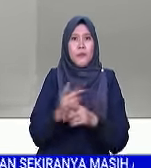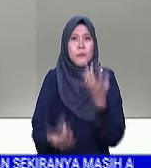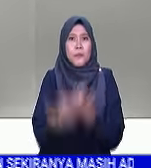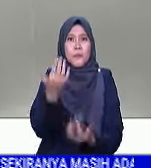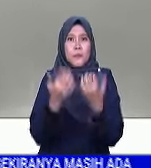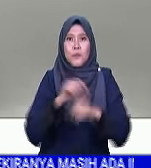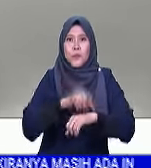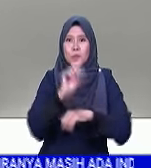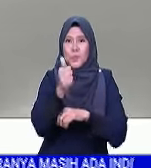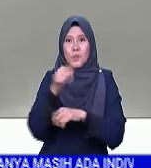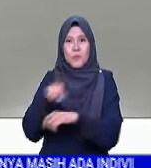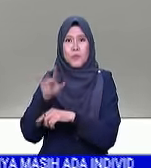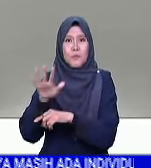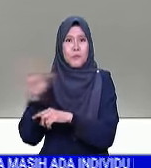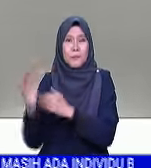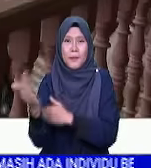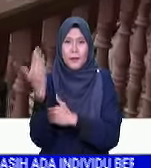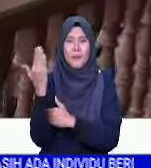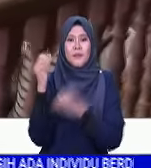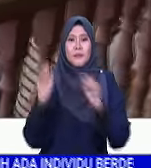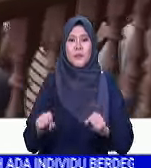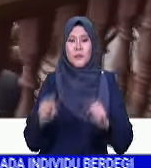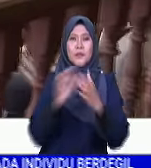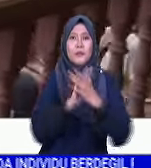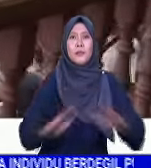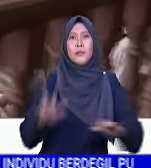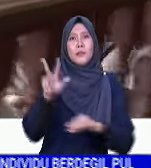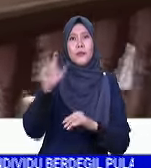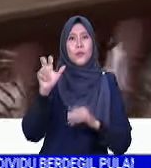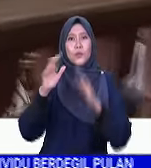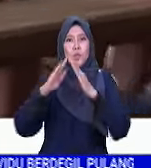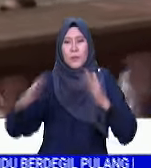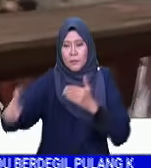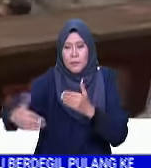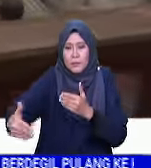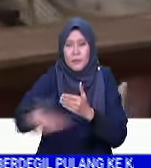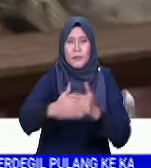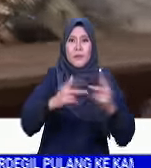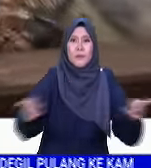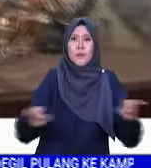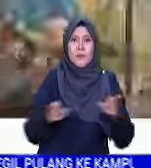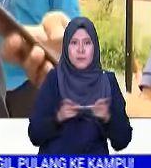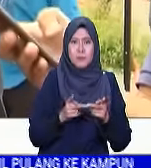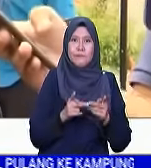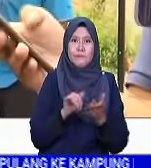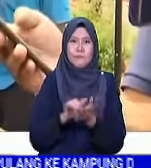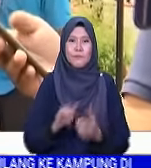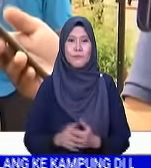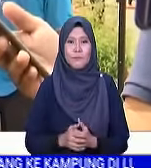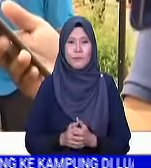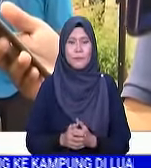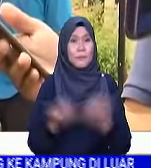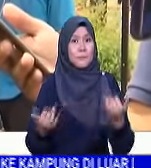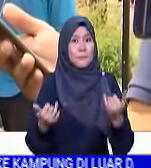pada 10.55 pagi sekaligus menyelamatkan kira-kira 300 buah rumah berdekatan di kawasan berkenaan. Sumber